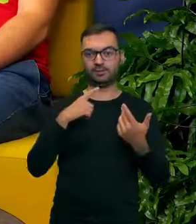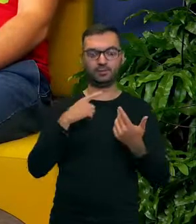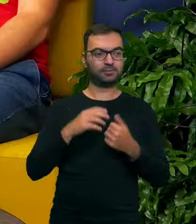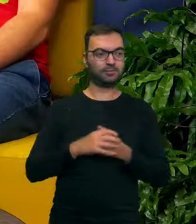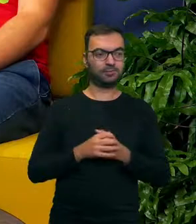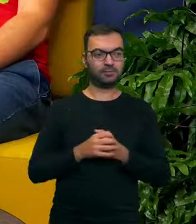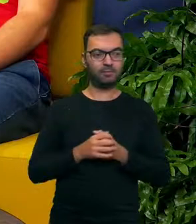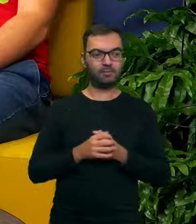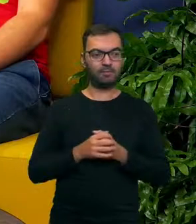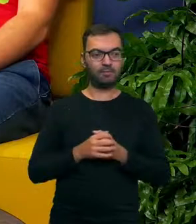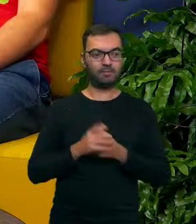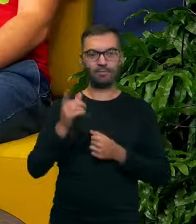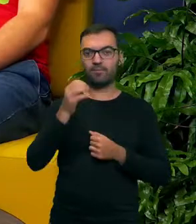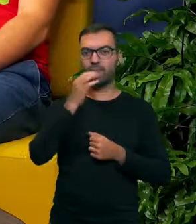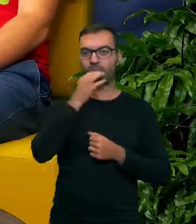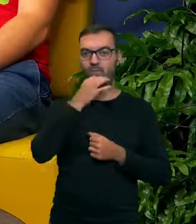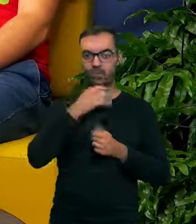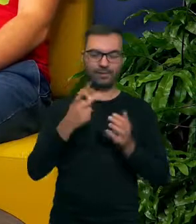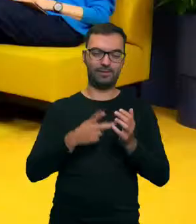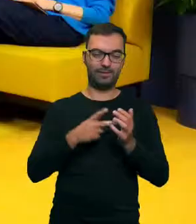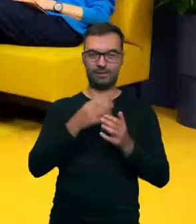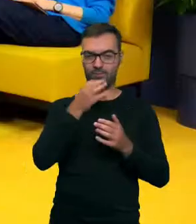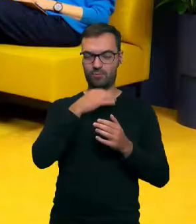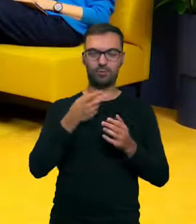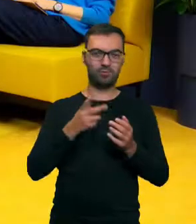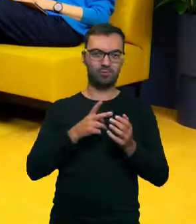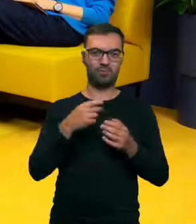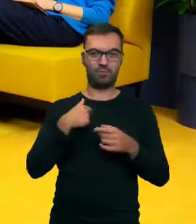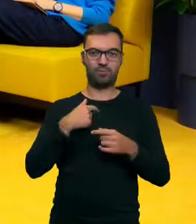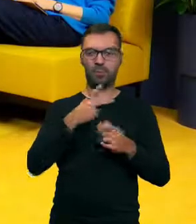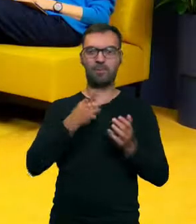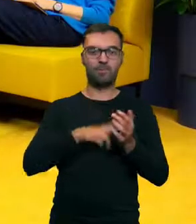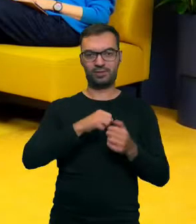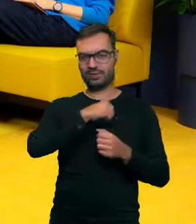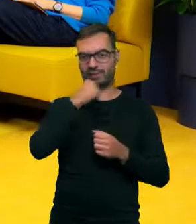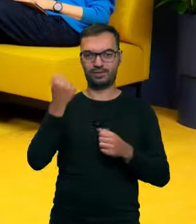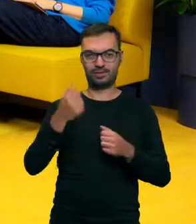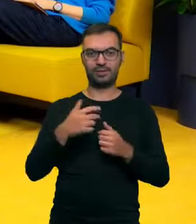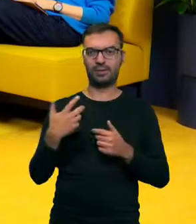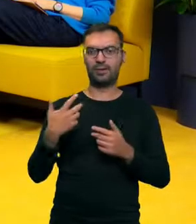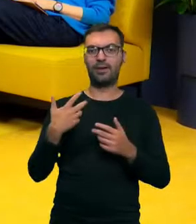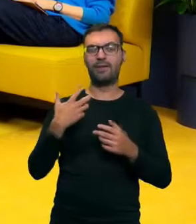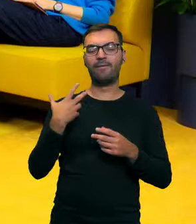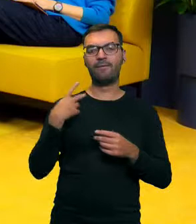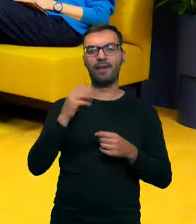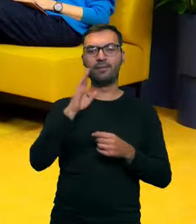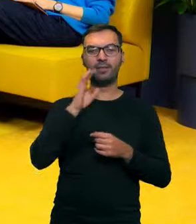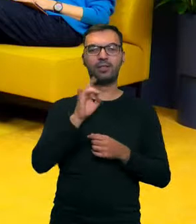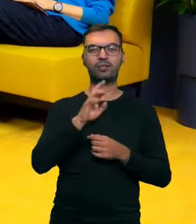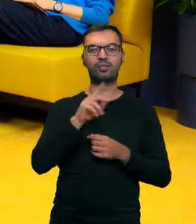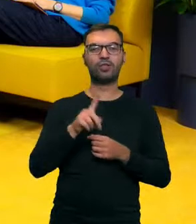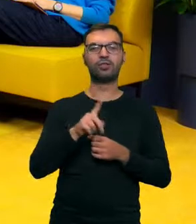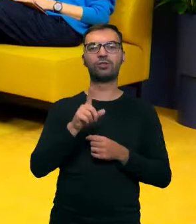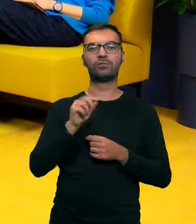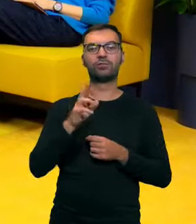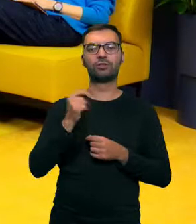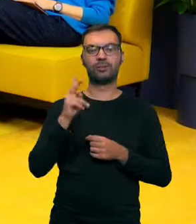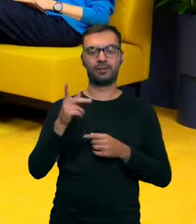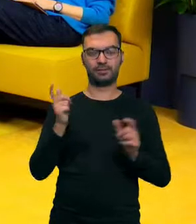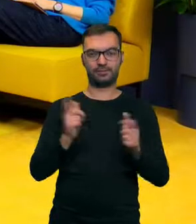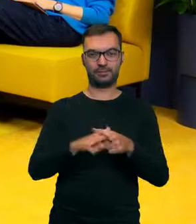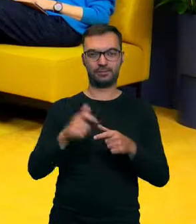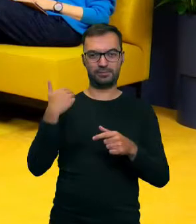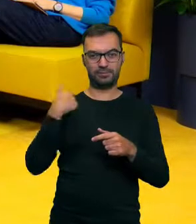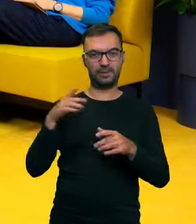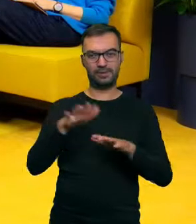powiedzieć, no są dwa razy młodsze ode mnie, mniej więcej w wieku Grzegorza Przemyka w momencie, kiedy został zatrzymany na placu zamkowym.